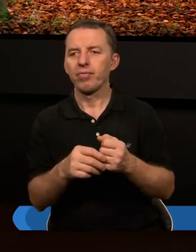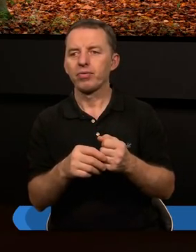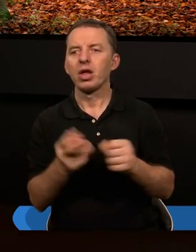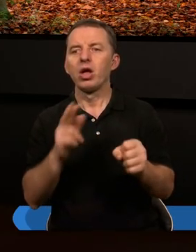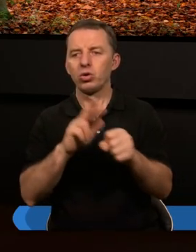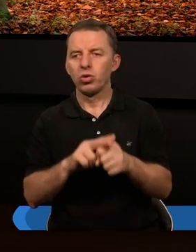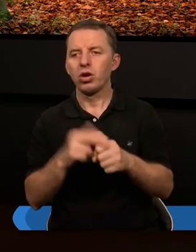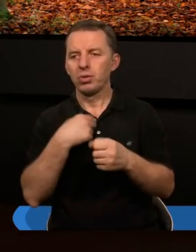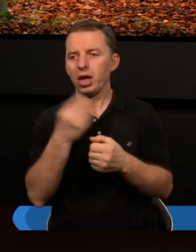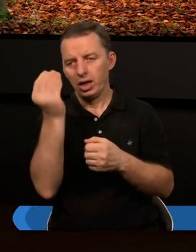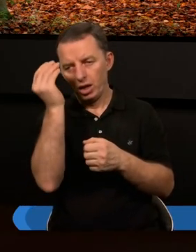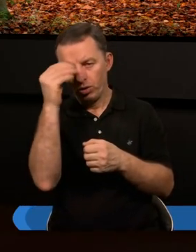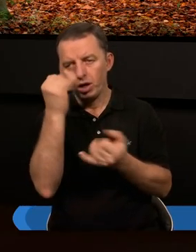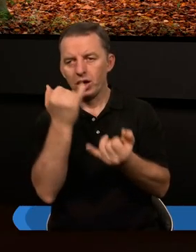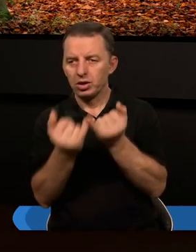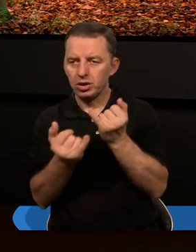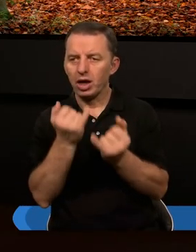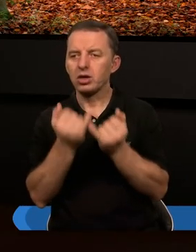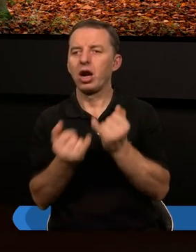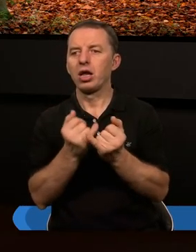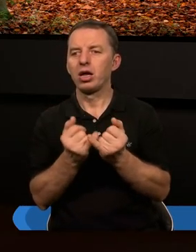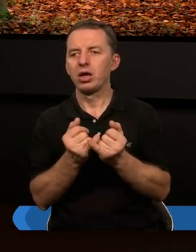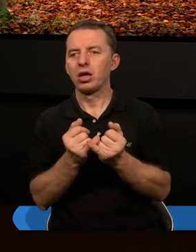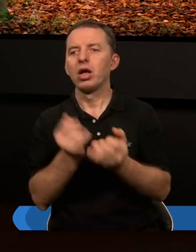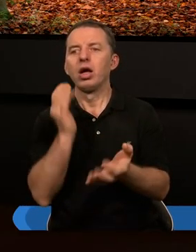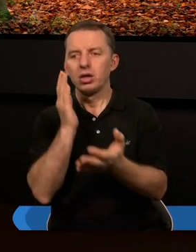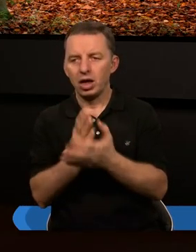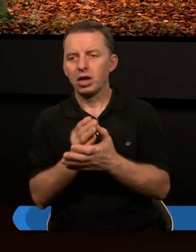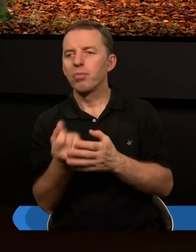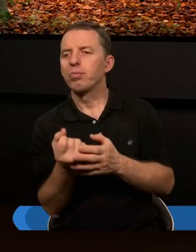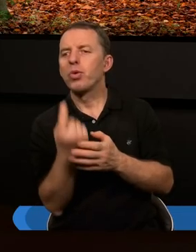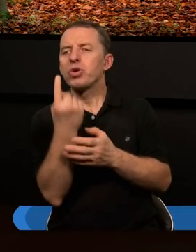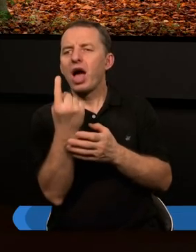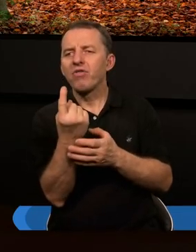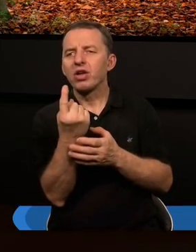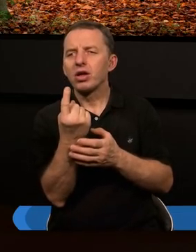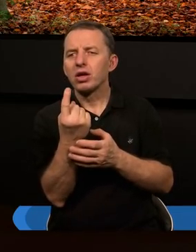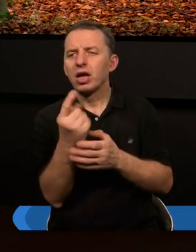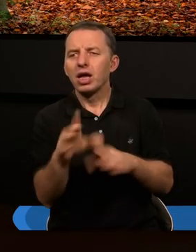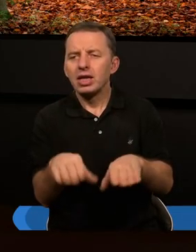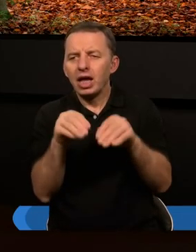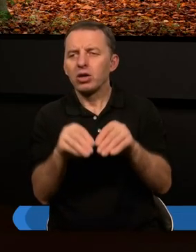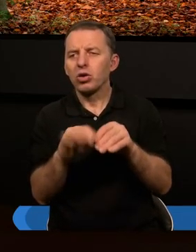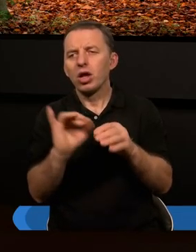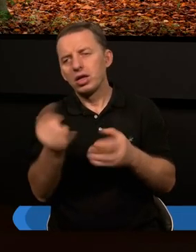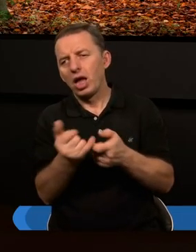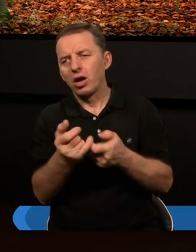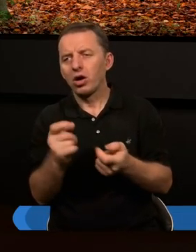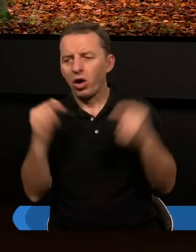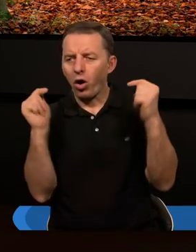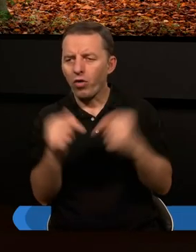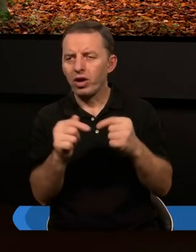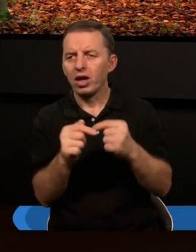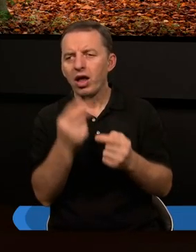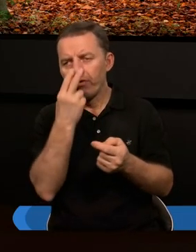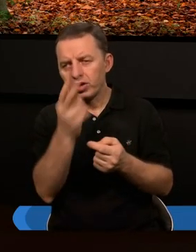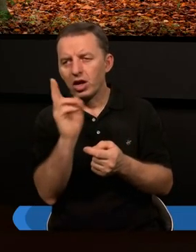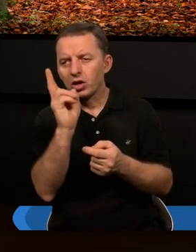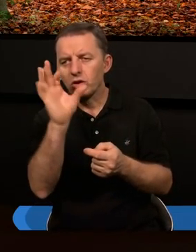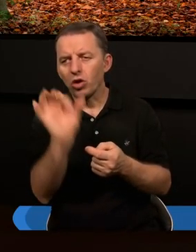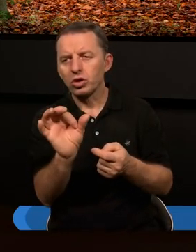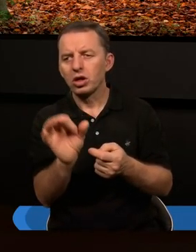które mnie nauczyło, że jeżeli tylko pojawia się zaczątek jakiegoś konfliktu albo widzę,